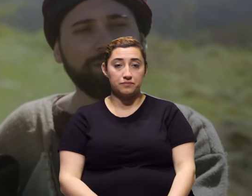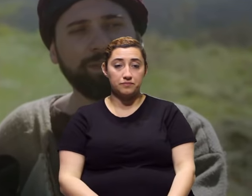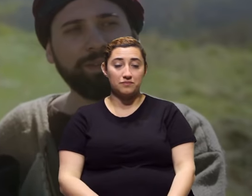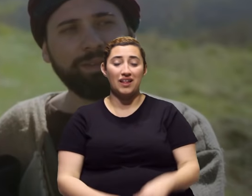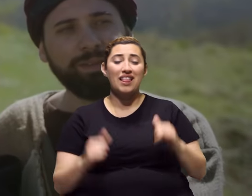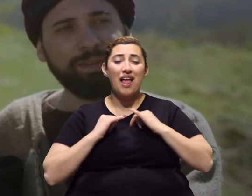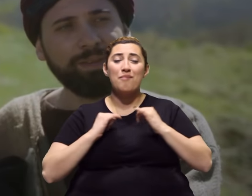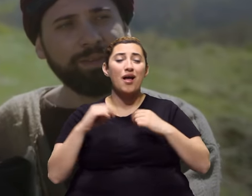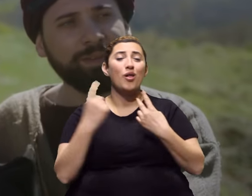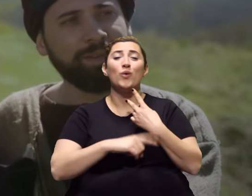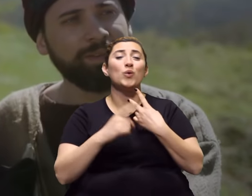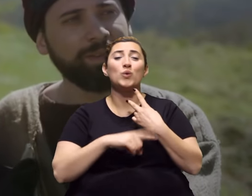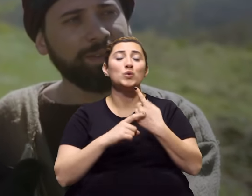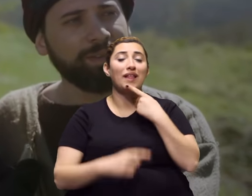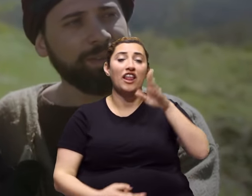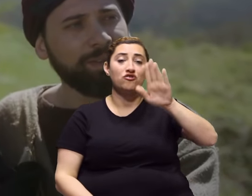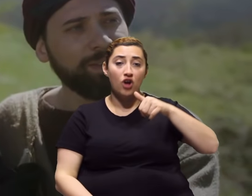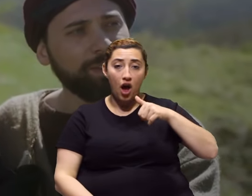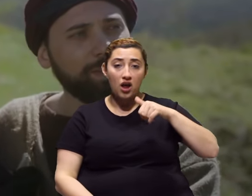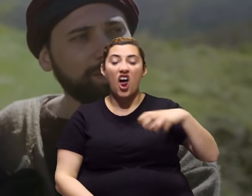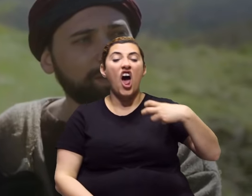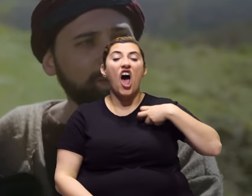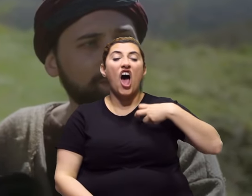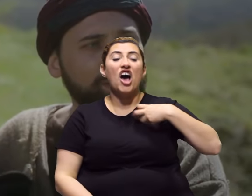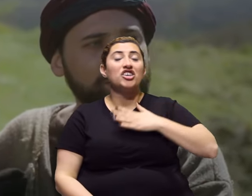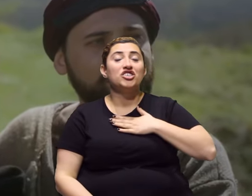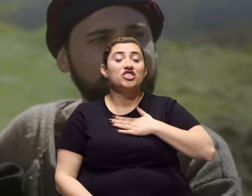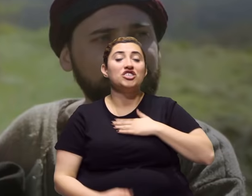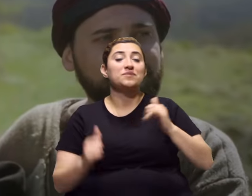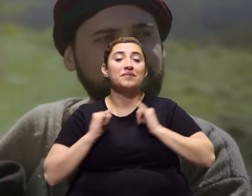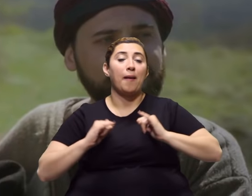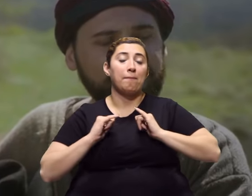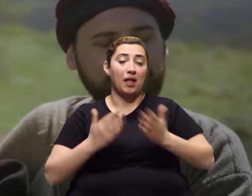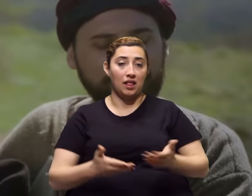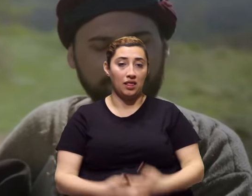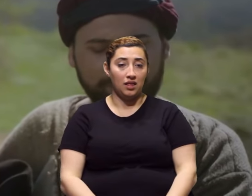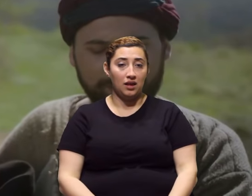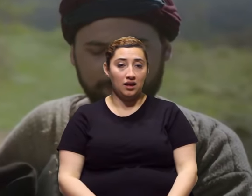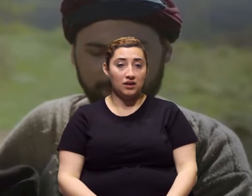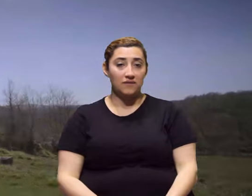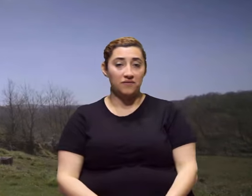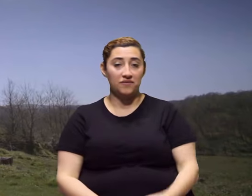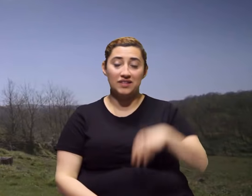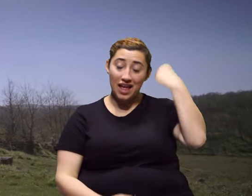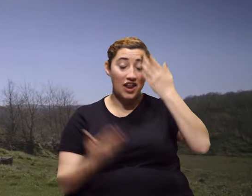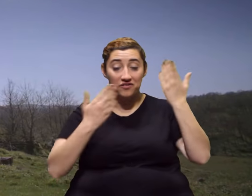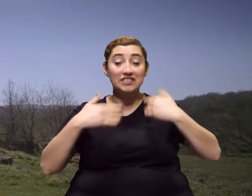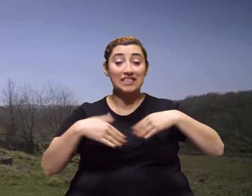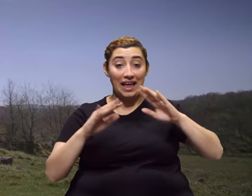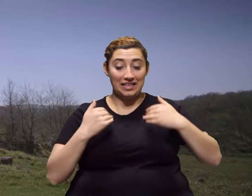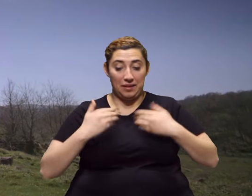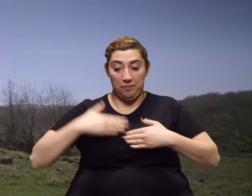Miskin Yunus der çağırır, aşıkıyam miskinlerin. Derviş değil ise